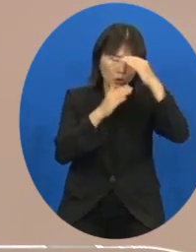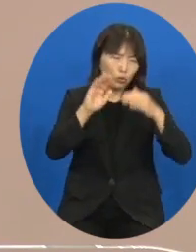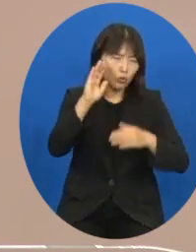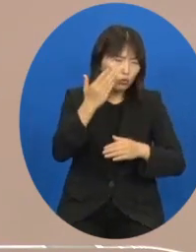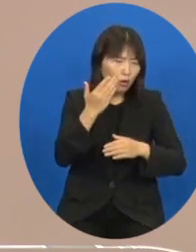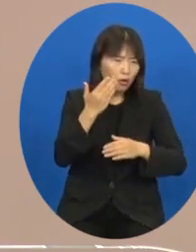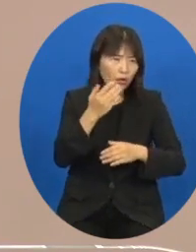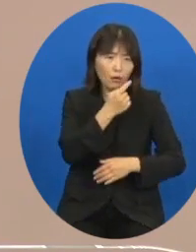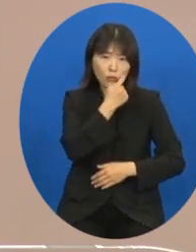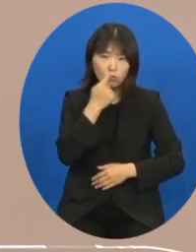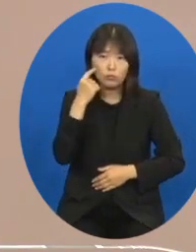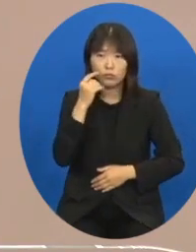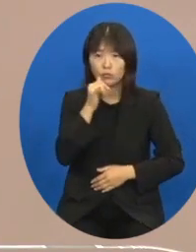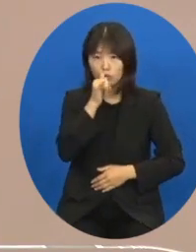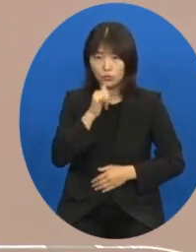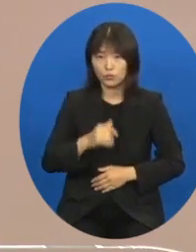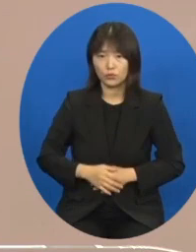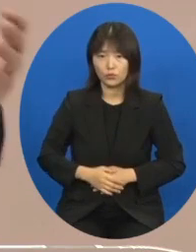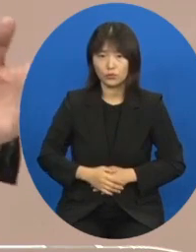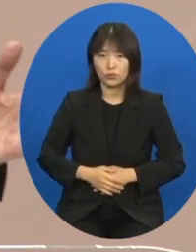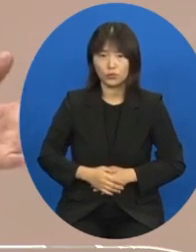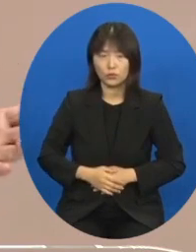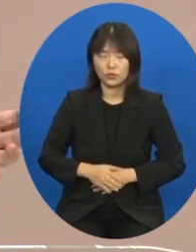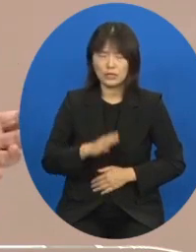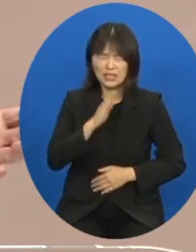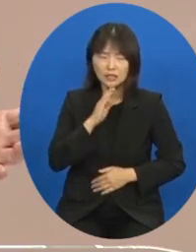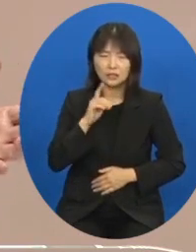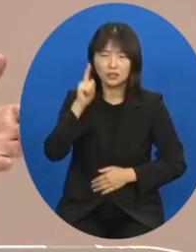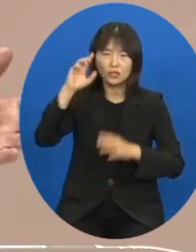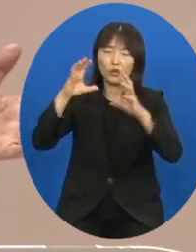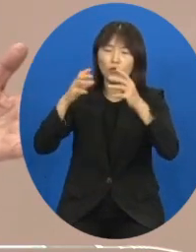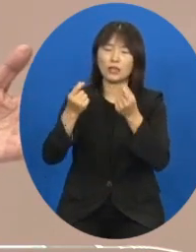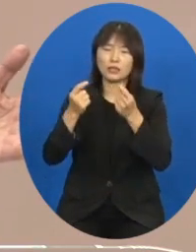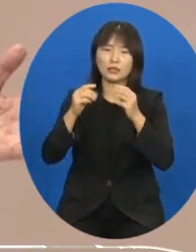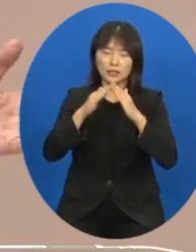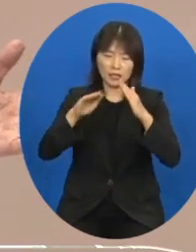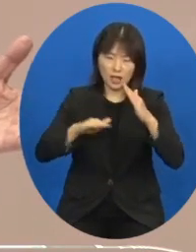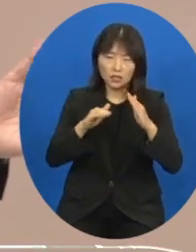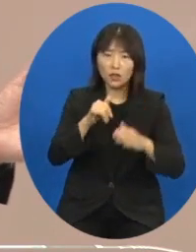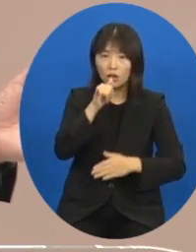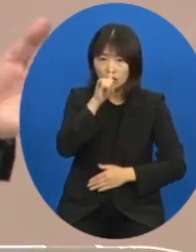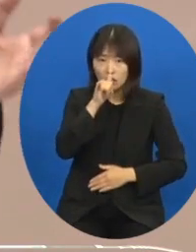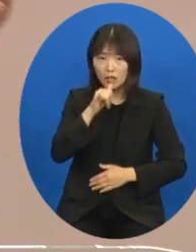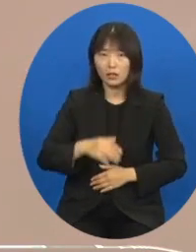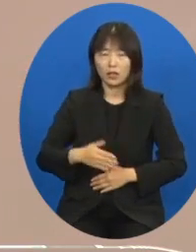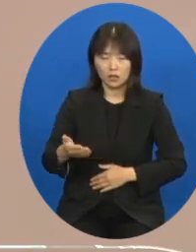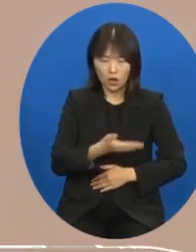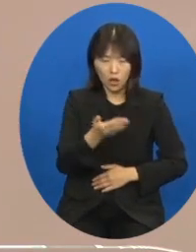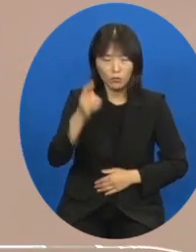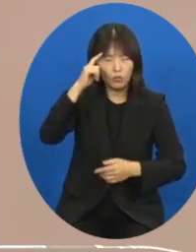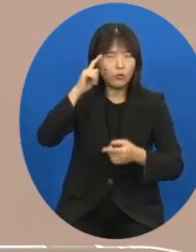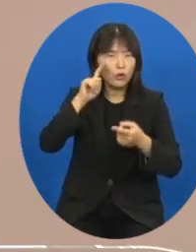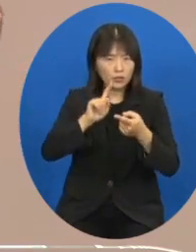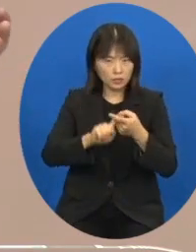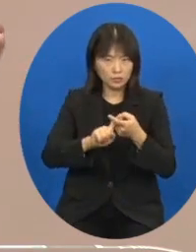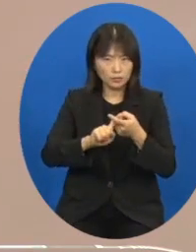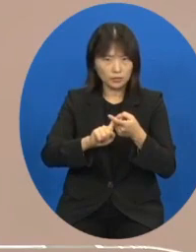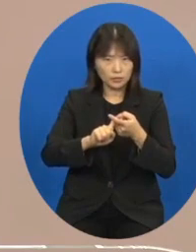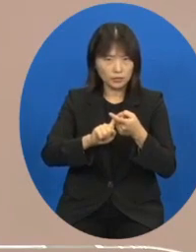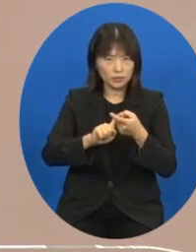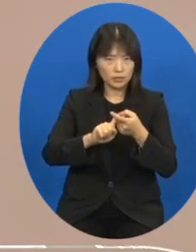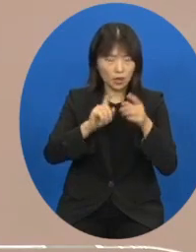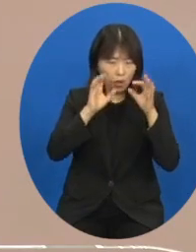있으신가요? 여러분 진짜 천국 같은 가정이 있나? 여러분이 관심 있게